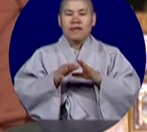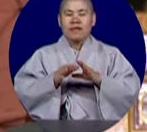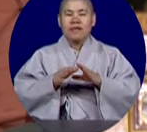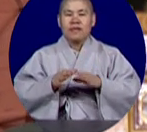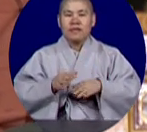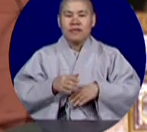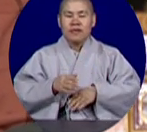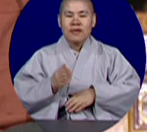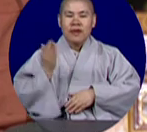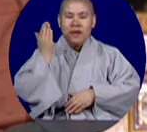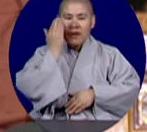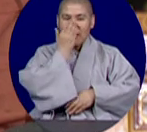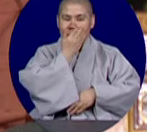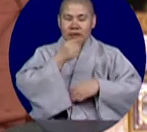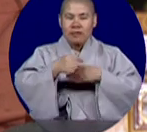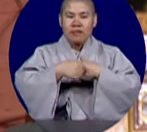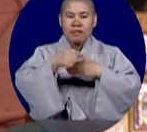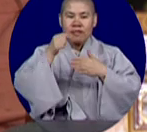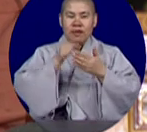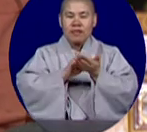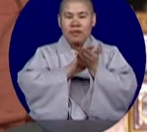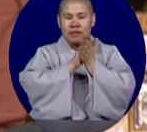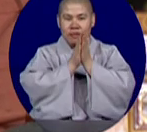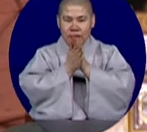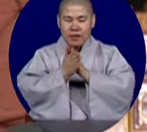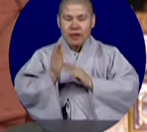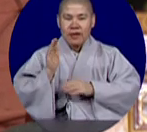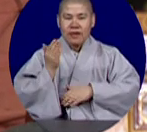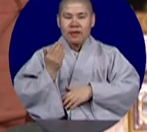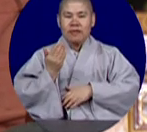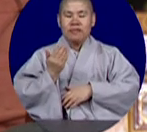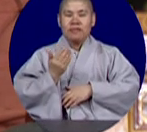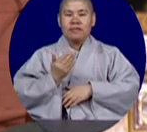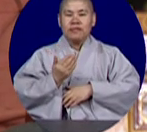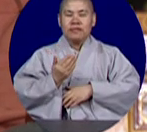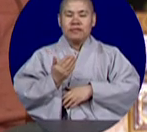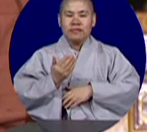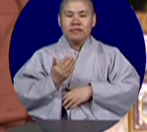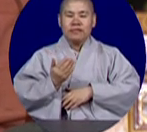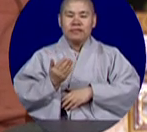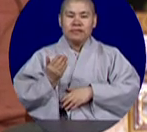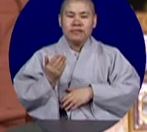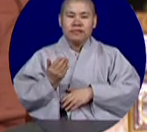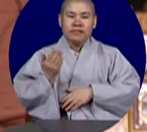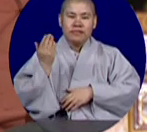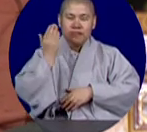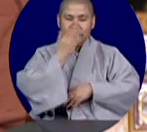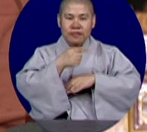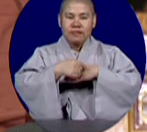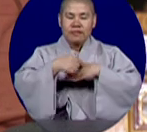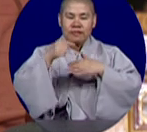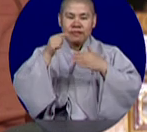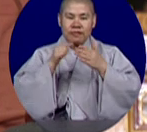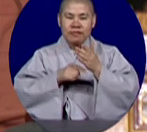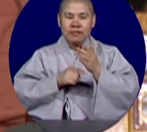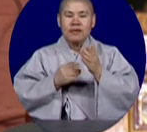정심이 돼요. 깨끗한 마음. 깨끗할 정자, 마음 심자, 정심이 된다. 이걸 신심이라고 합니다.